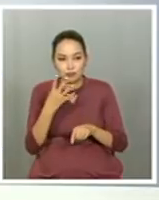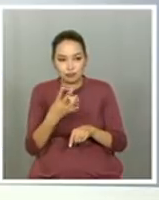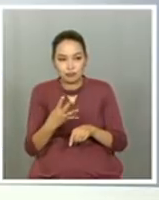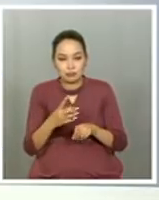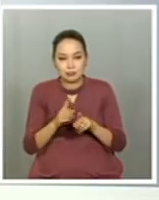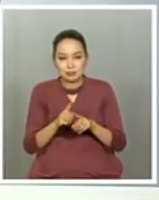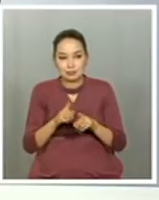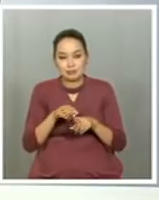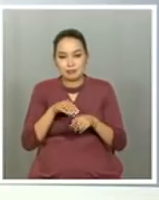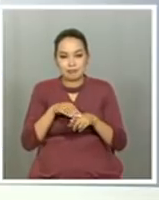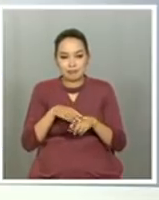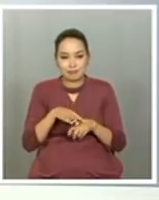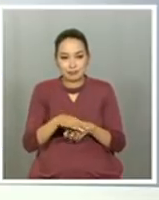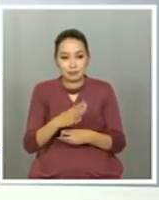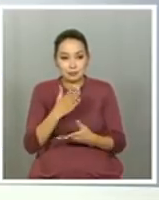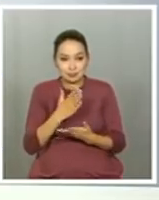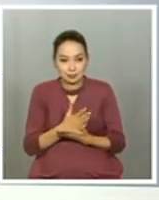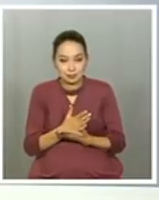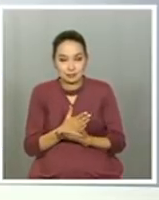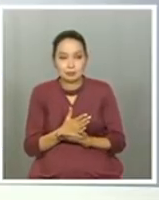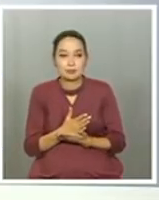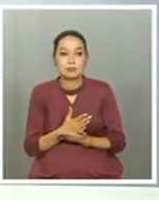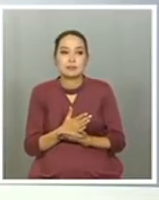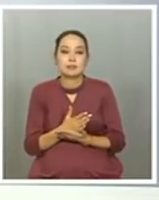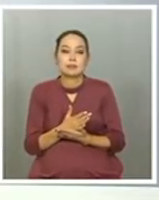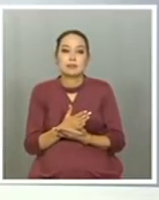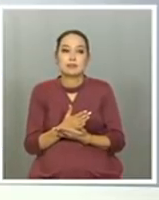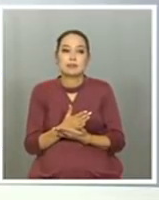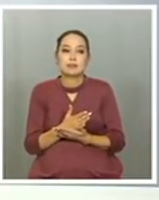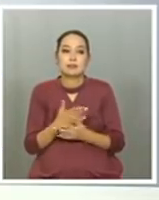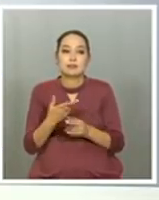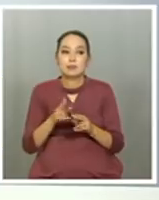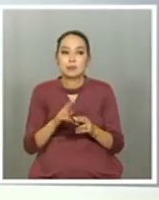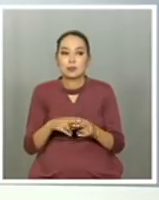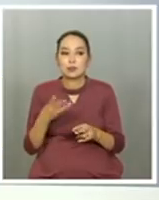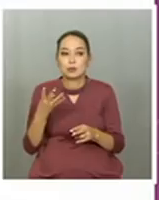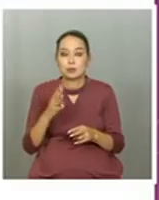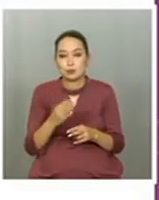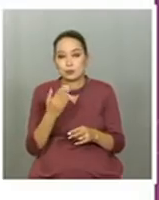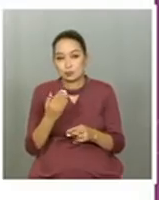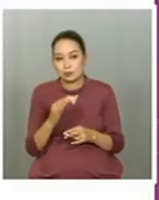жасушалар пайда болады. Бұл 4 гаплоидты жасуша